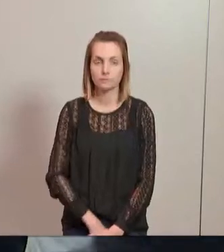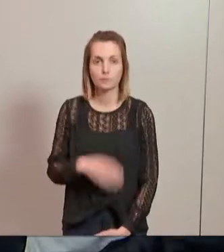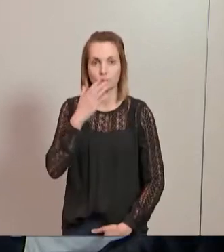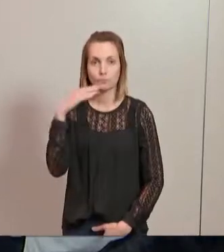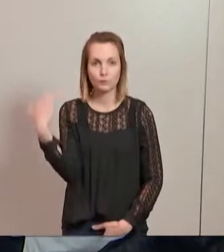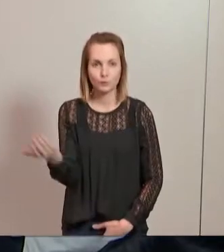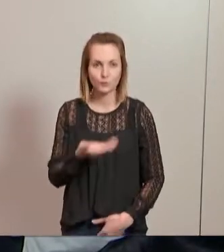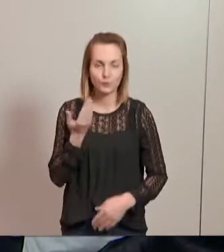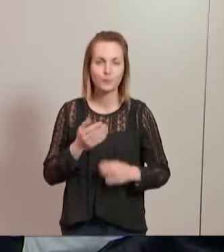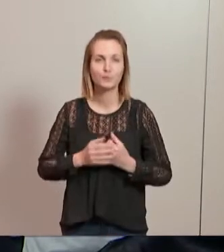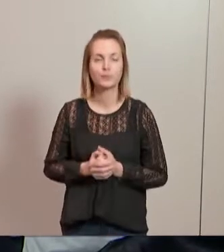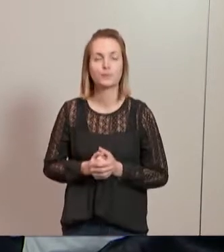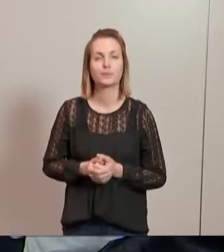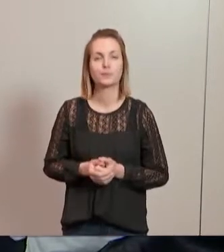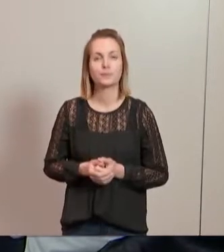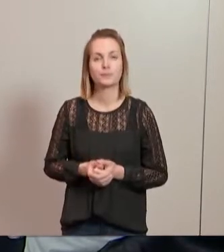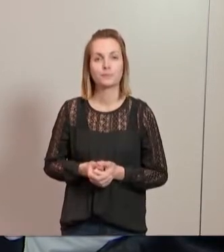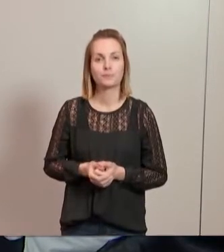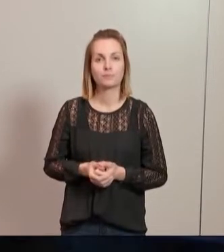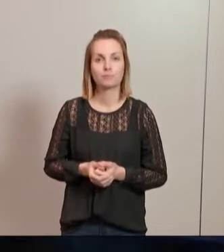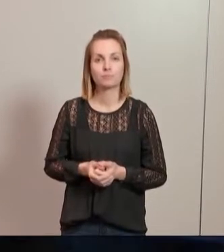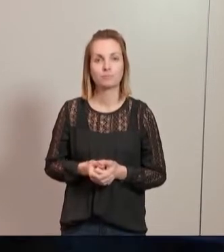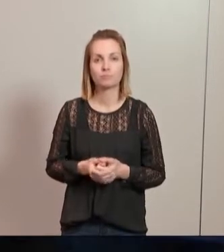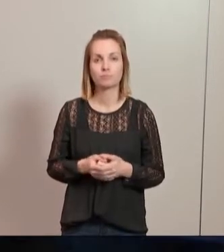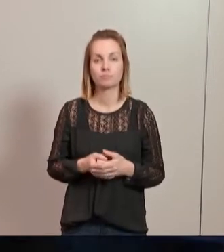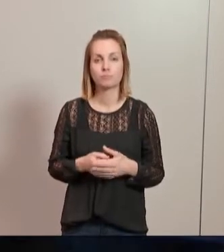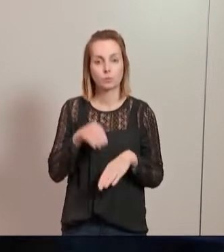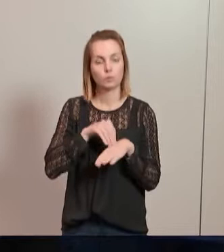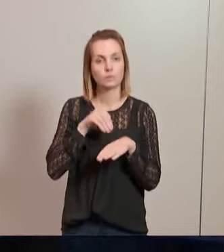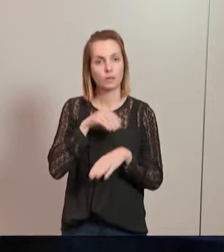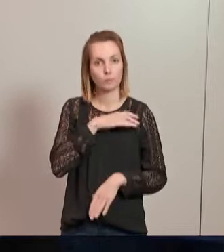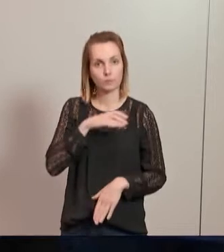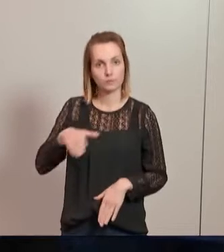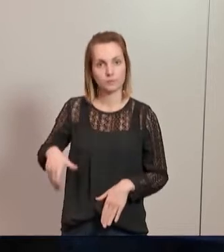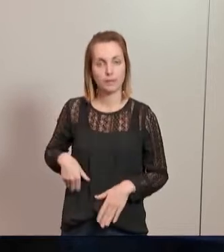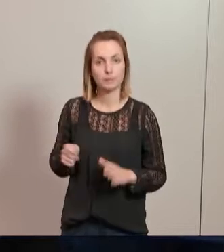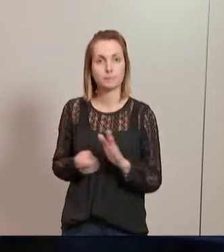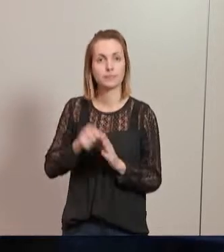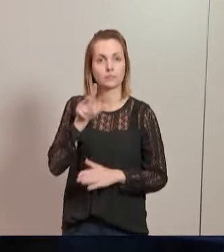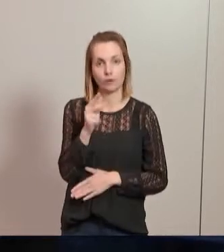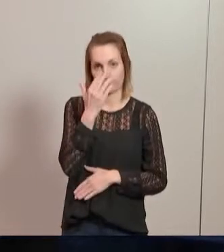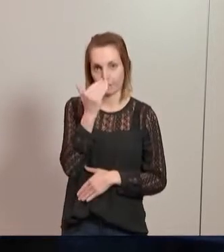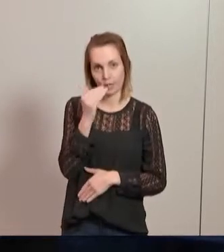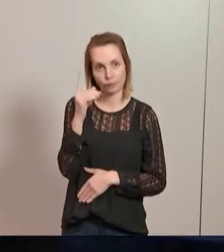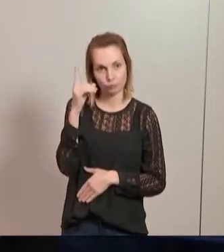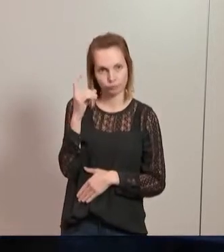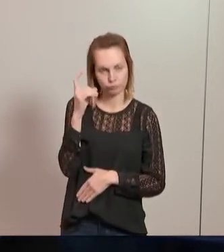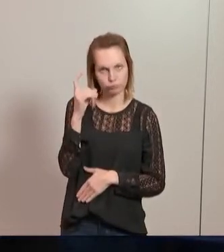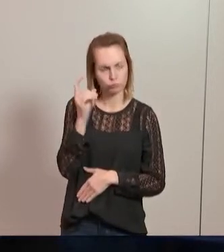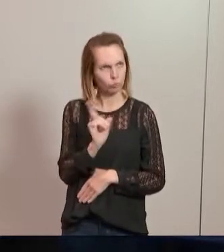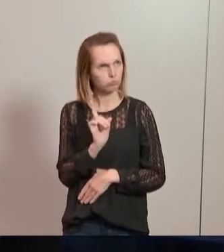Bonjour à toutes et tous. Nous allons démarrer le conseil municipal du 3 février. Non, on